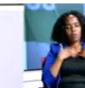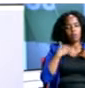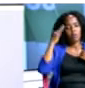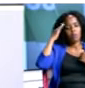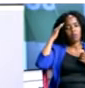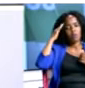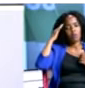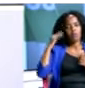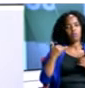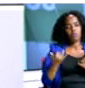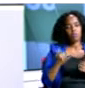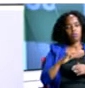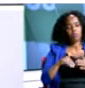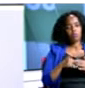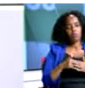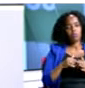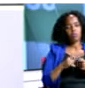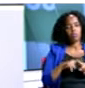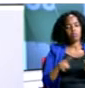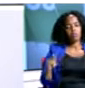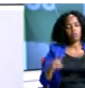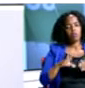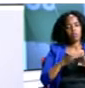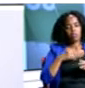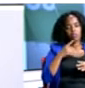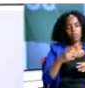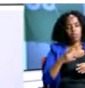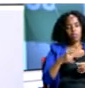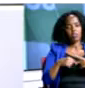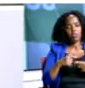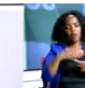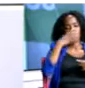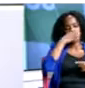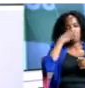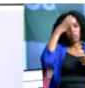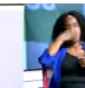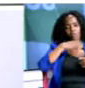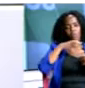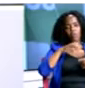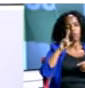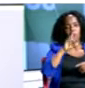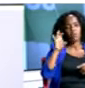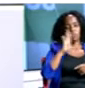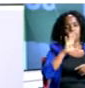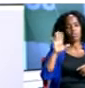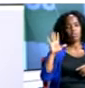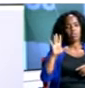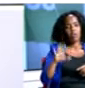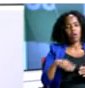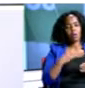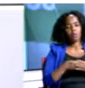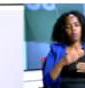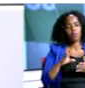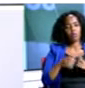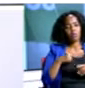bekumsa sorganate rafa bilise basu dendaw kaba ake agugya fani ibeshani ibetokon habitu jechumiti kuna